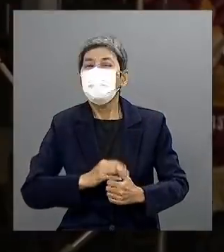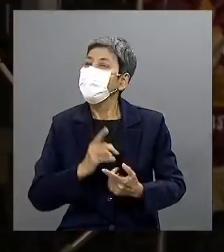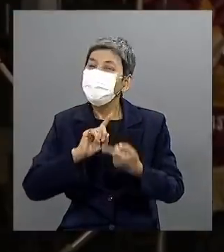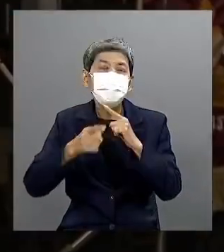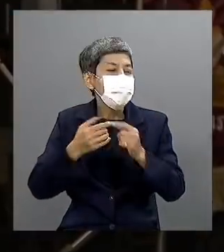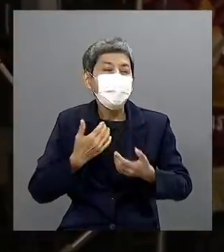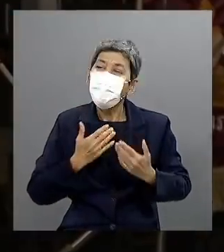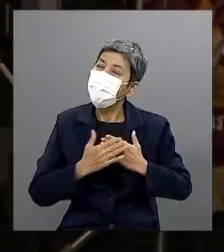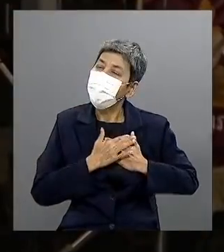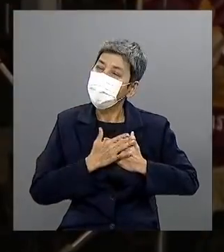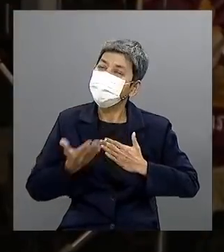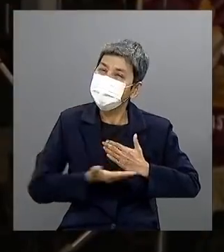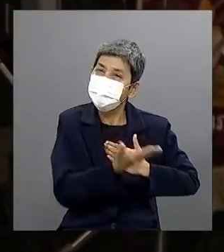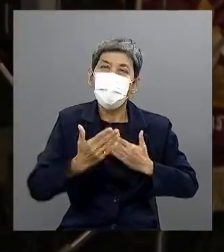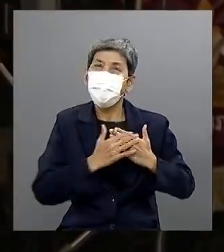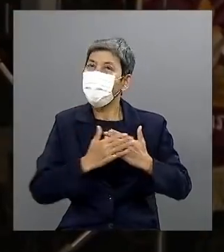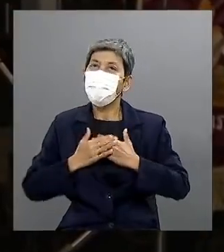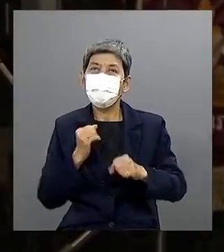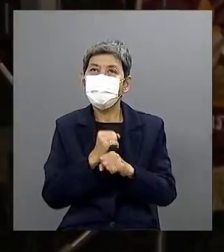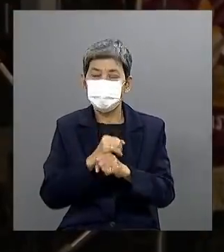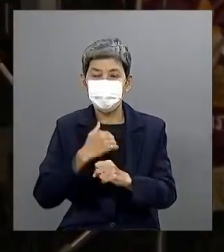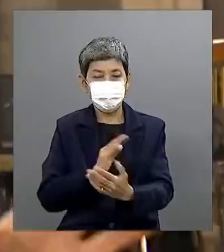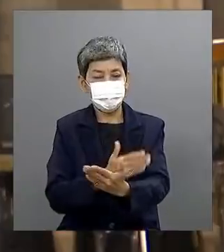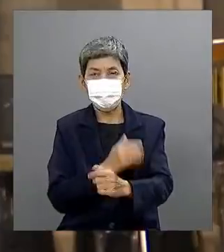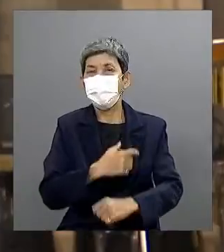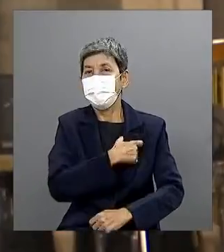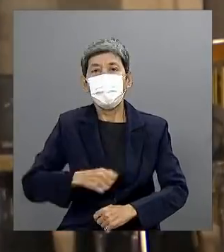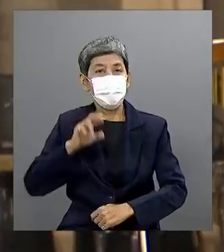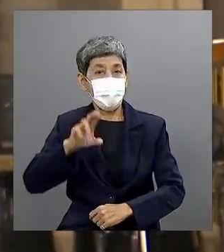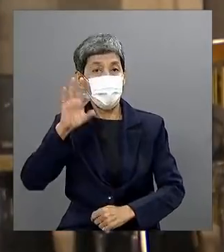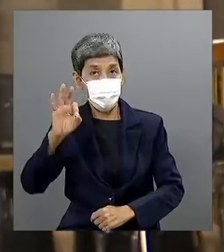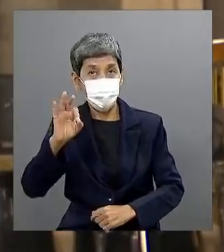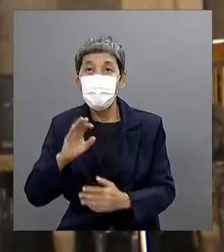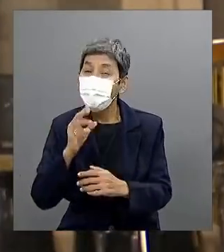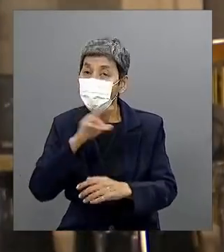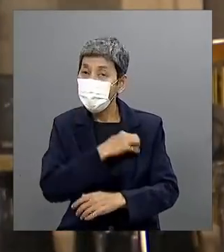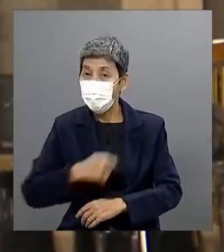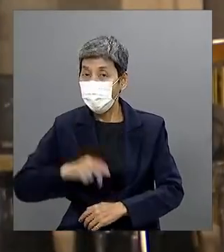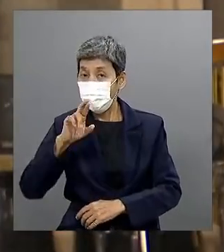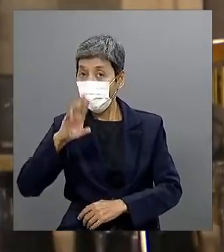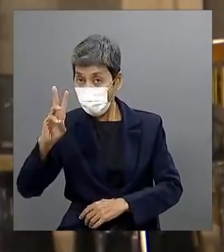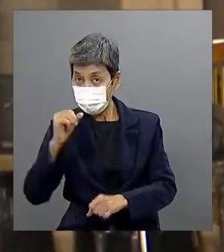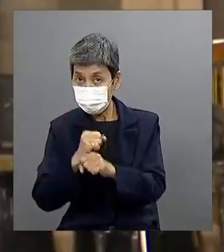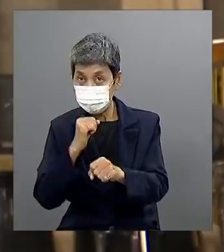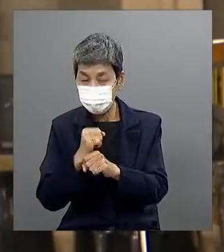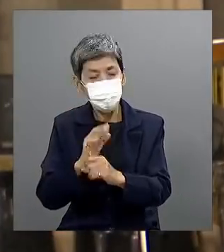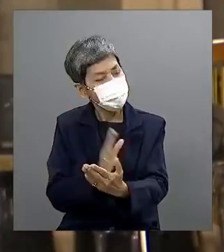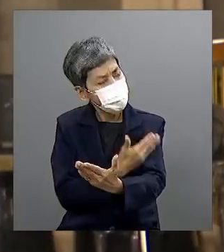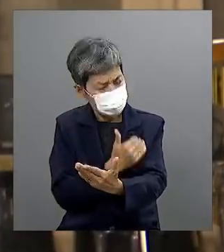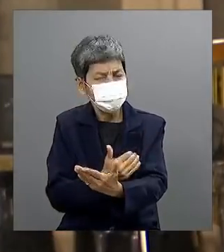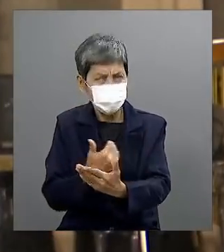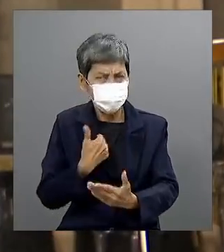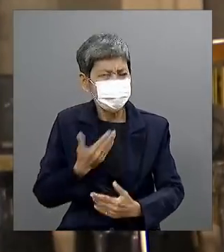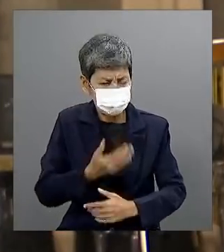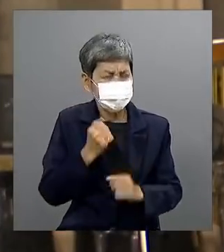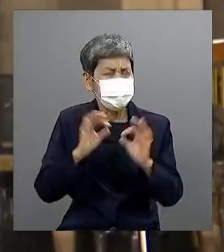หมือนกับประโยคพระราชนิพนธ์ของในหลวงรัชกาลที่6นะครับว่าชนใดไม่มีดนตรีการในสันดานเป็นคนชอบคนนักผมเชื่อว่านี่แหละก็เป็นประโยคอมต